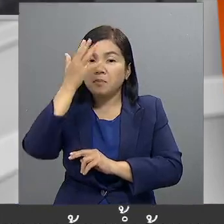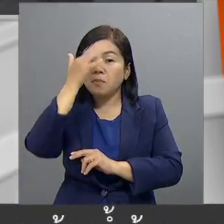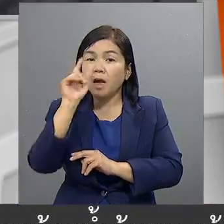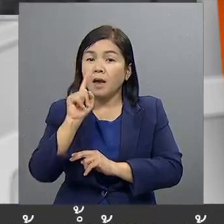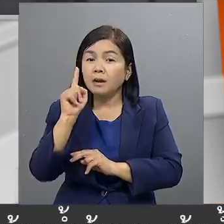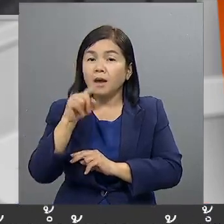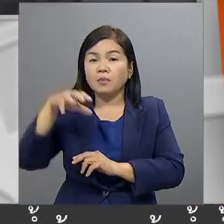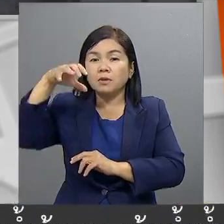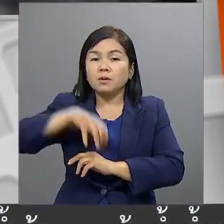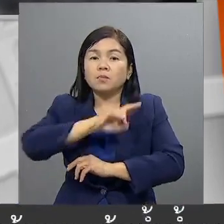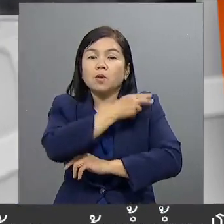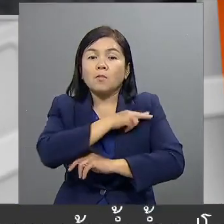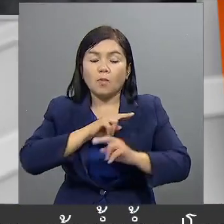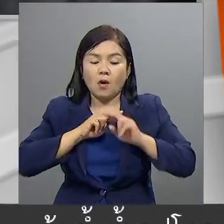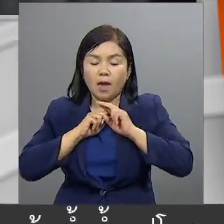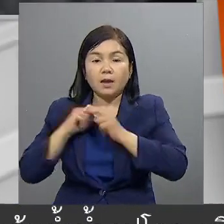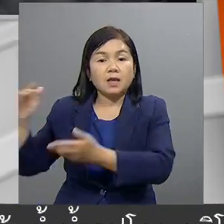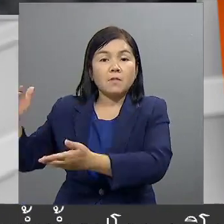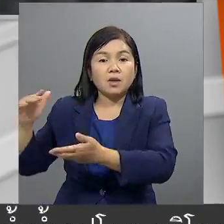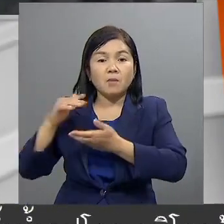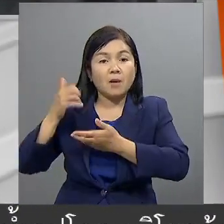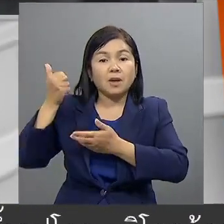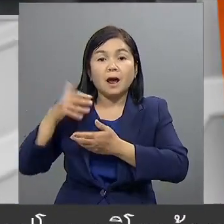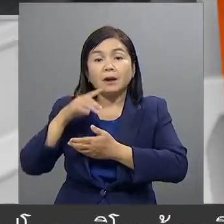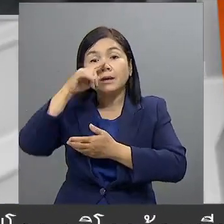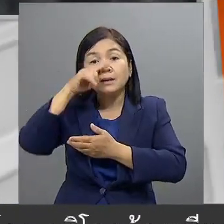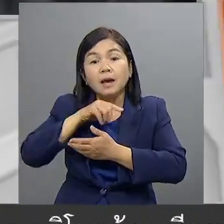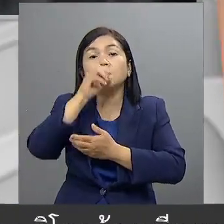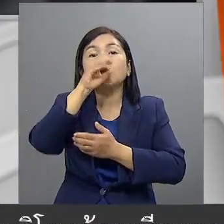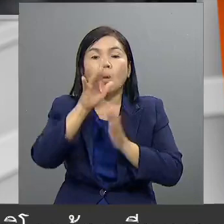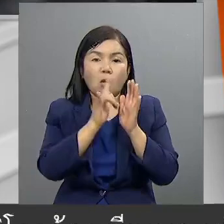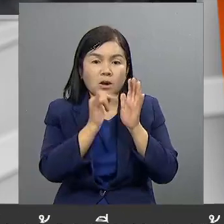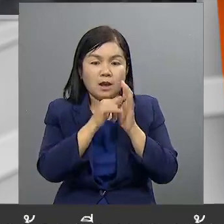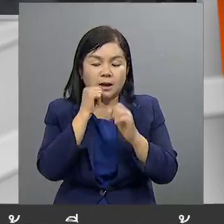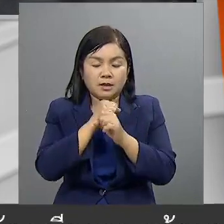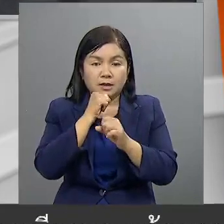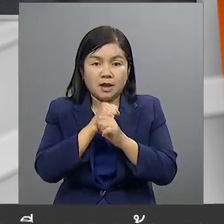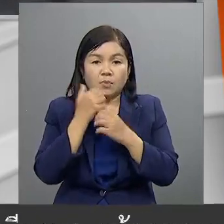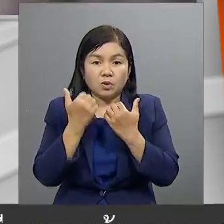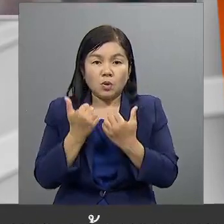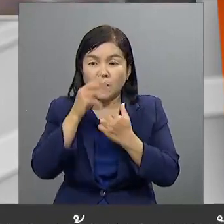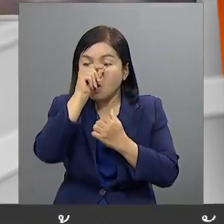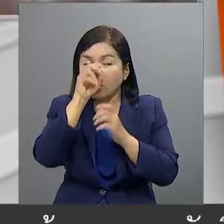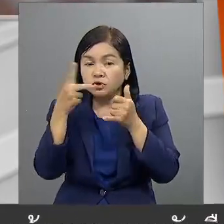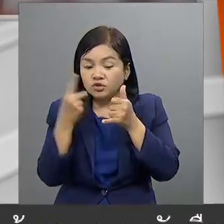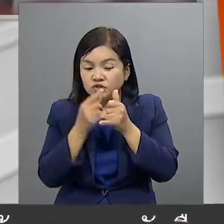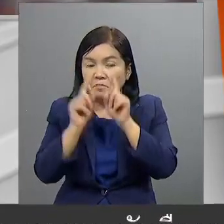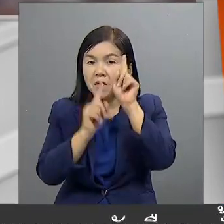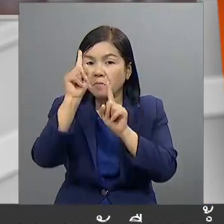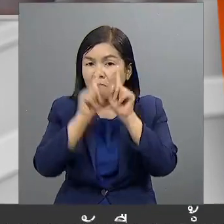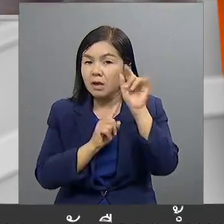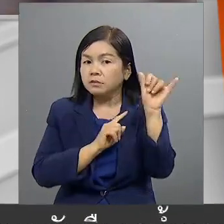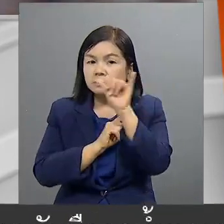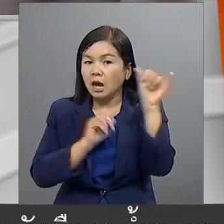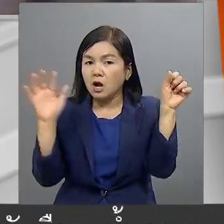องไม่ได้ในไทยย้ำอีกครั้งนะคะเพราะวัคซีนที่ผลิตขณะนี้ยังไม่ได้ทดสอบในกระบวนการครบทั้งหมด